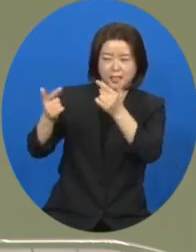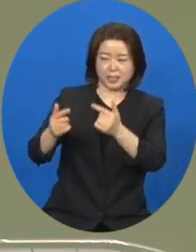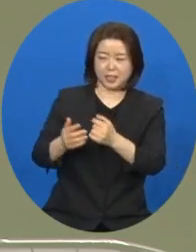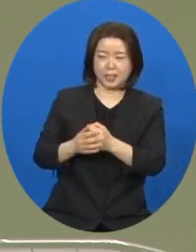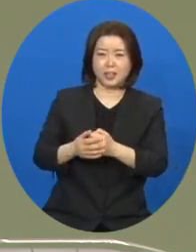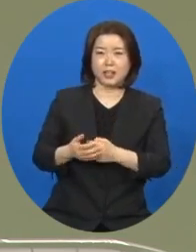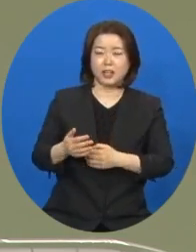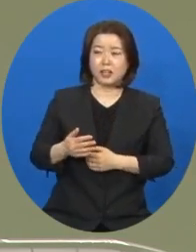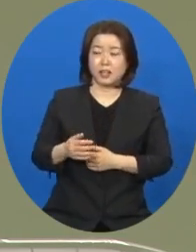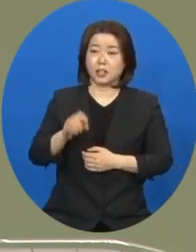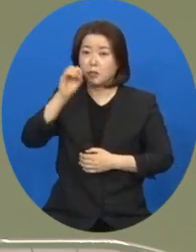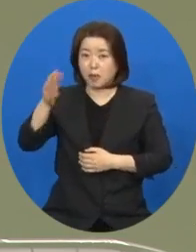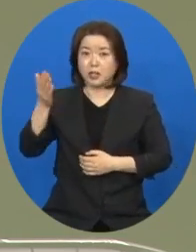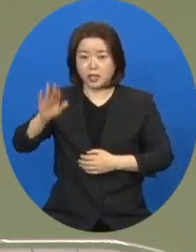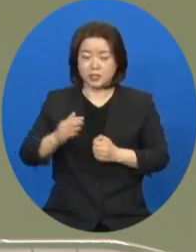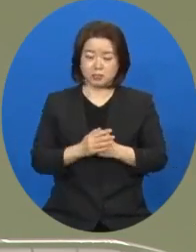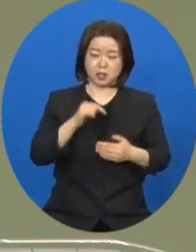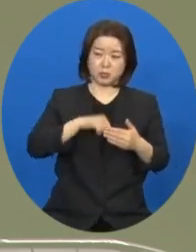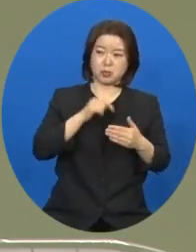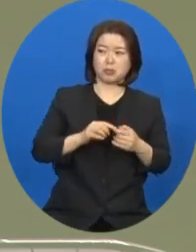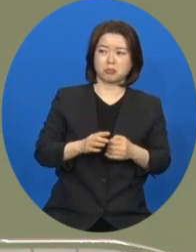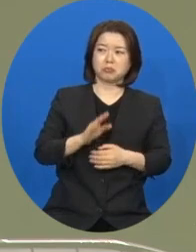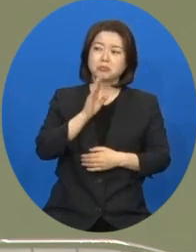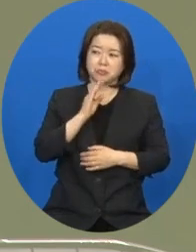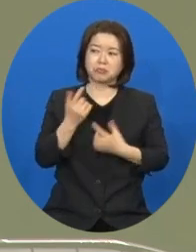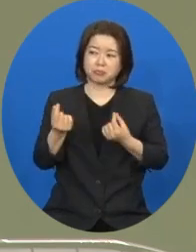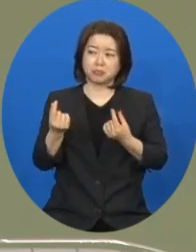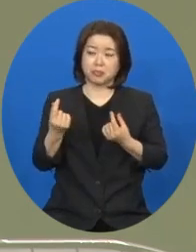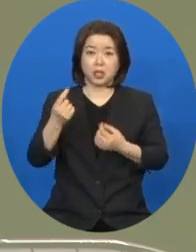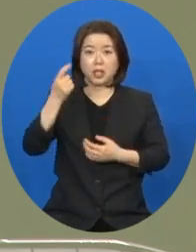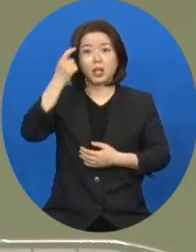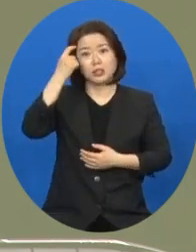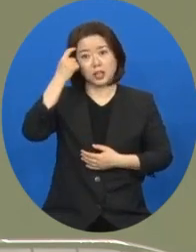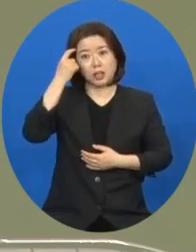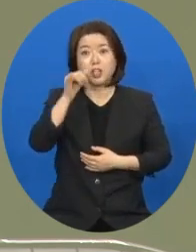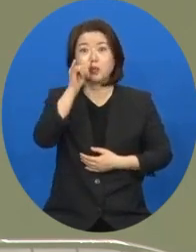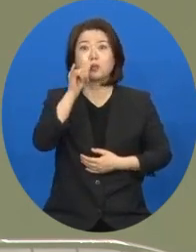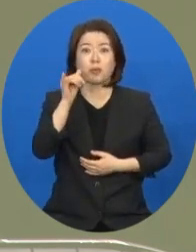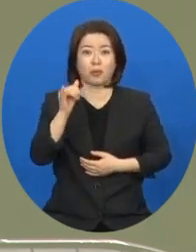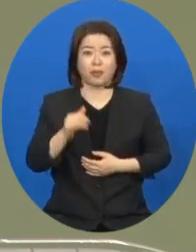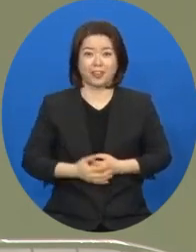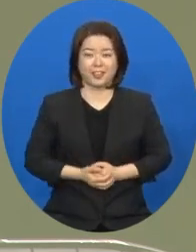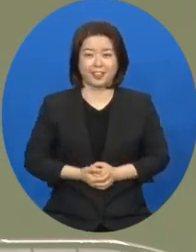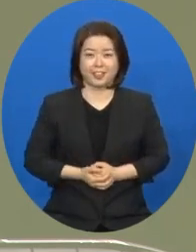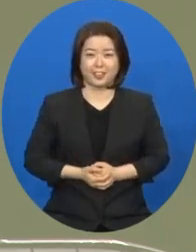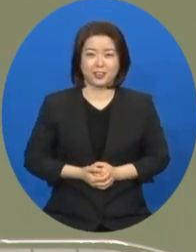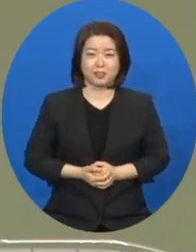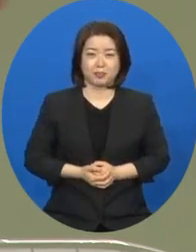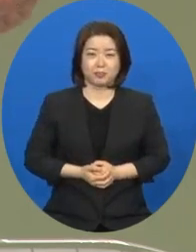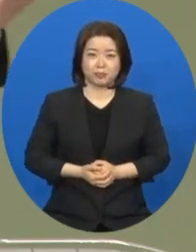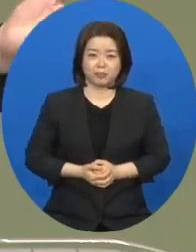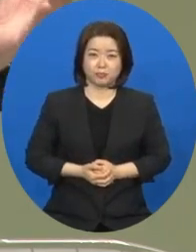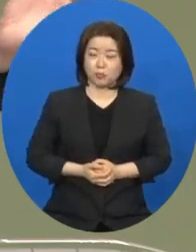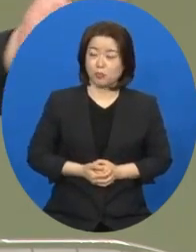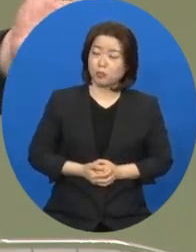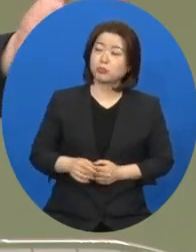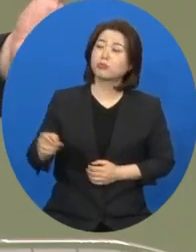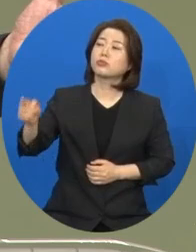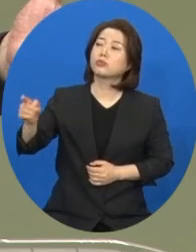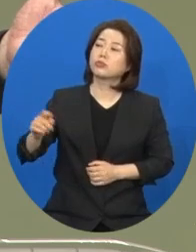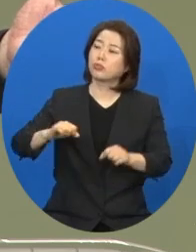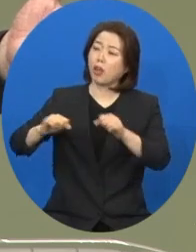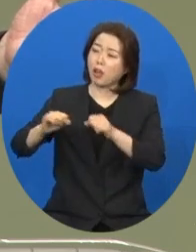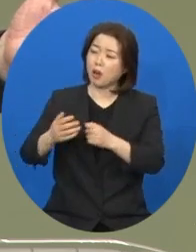그랬지만 속으로는 맞는 말이지 이런 생각이 들더라고요. 네. 아니 그럴 거면 왜 신학교